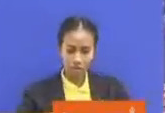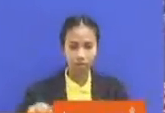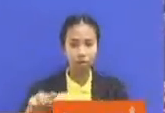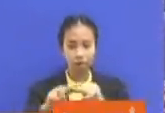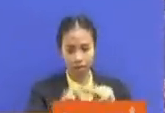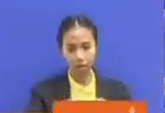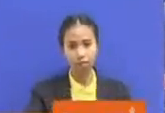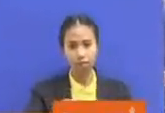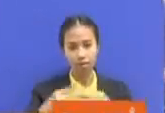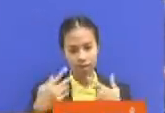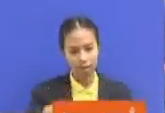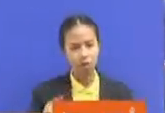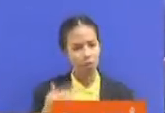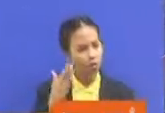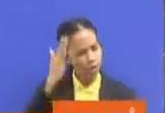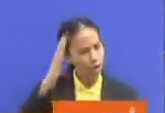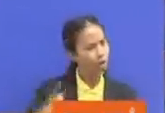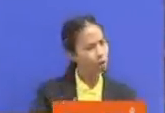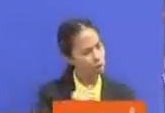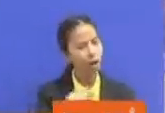เรียบร้อยแล้วนะคะอ่ะ